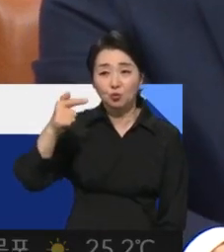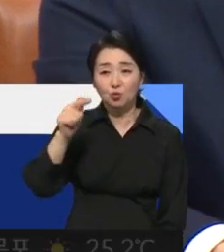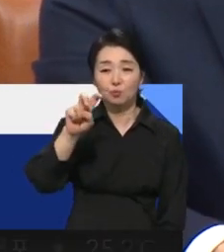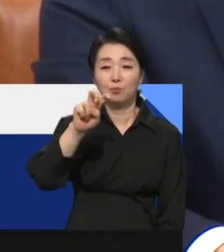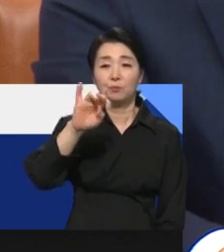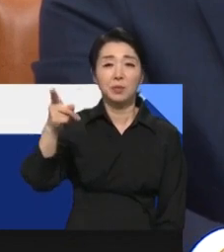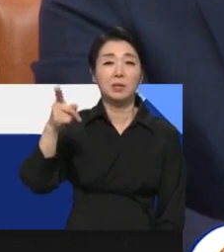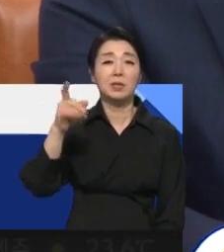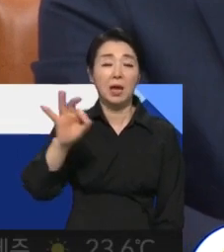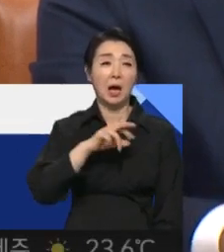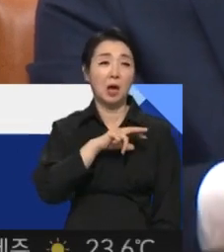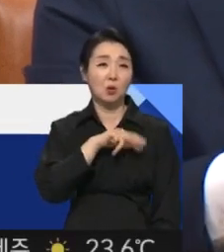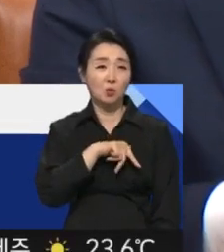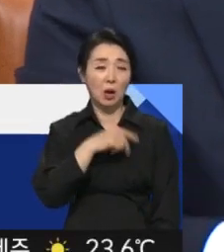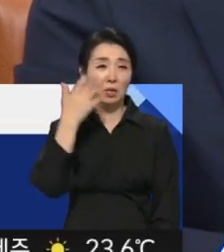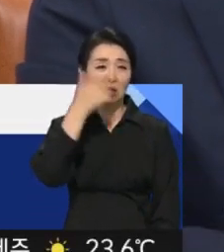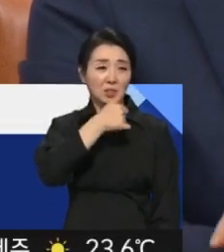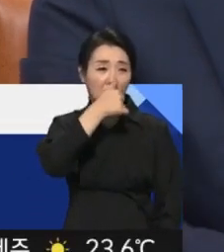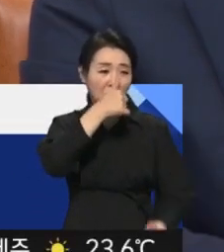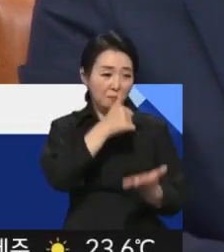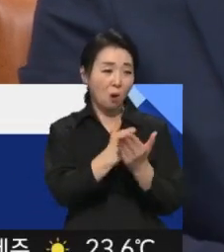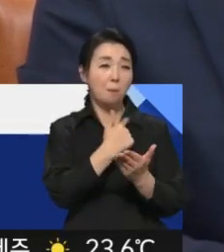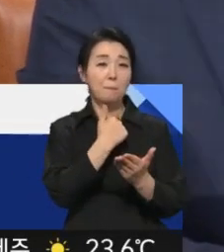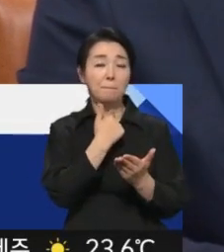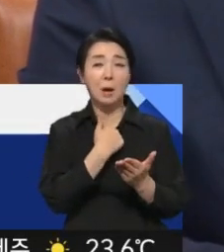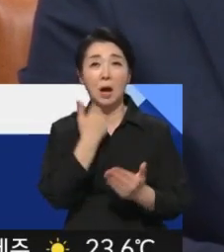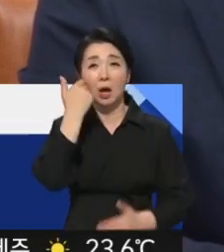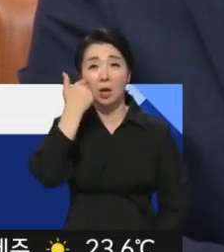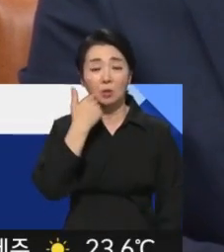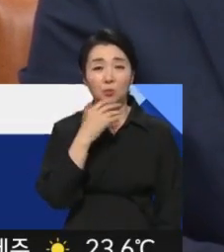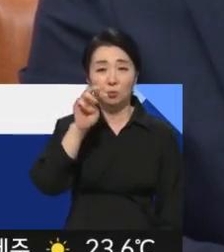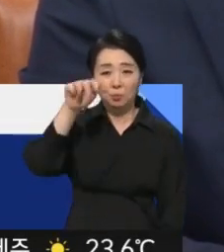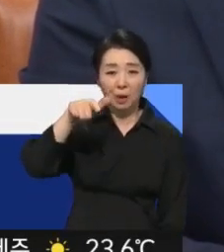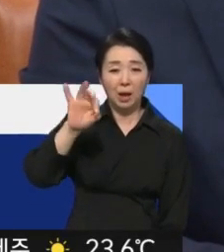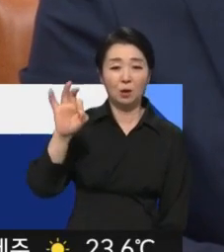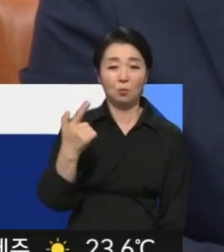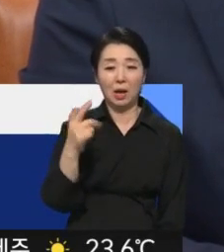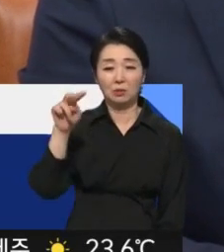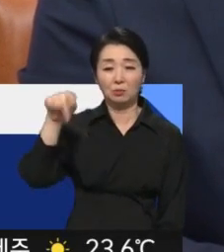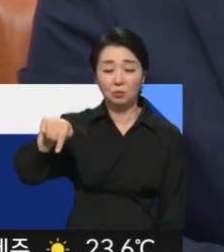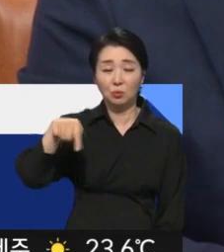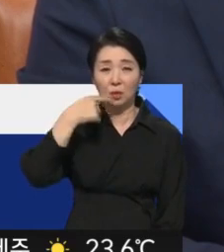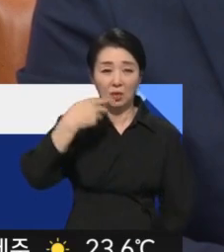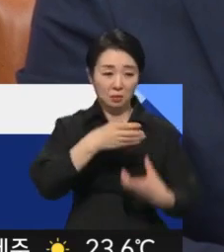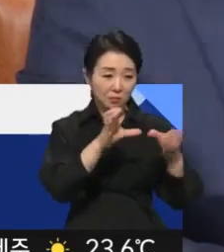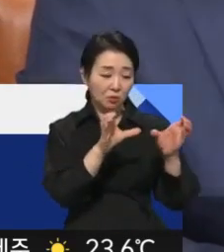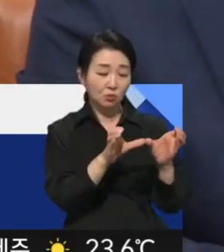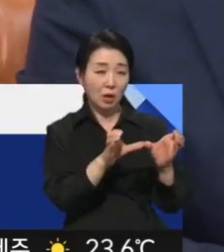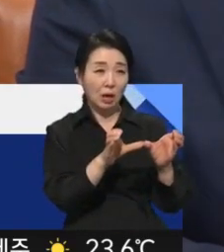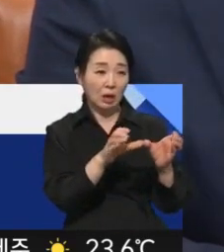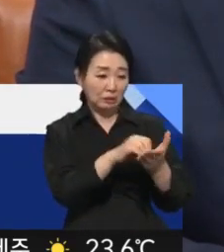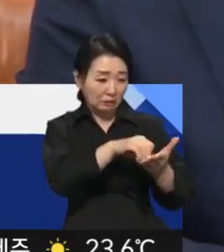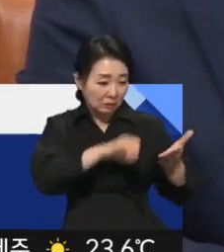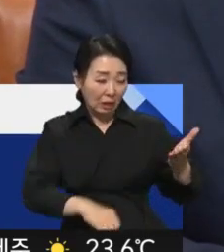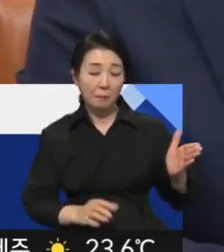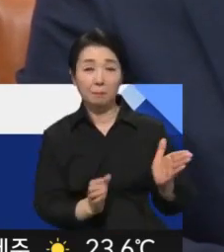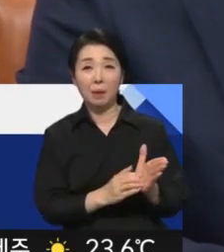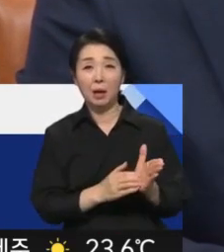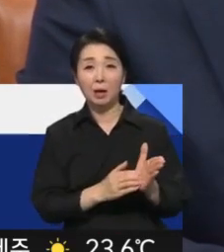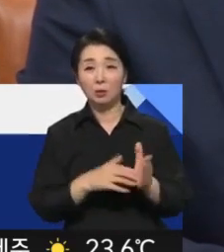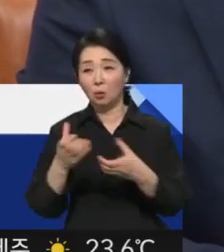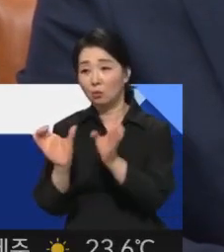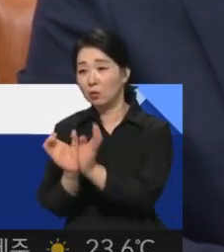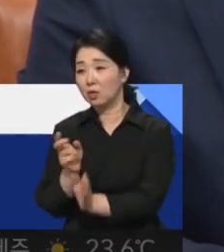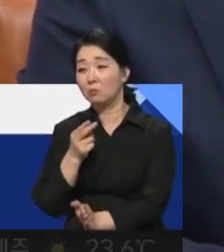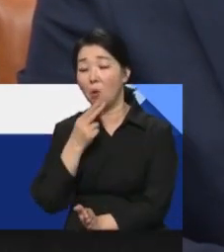권력형 성범죄 사건의 피의자인 박완주 의원 역시 민주당 당적을 잠시 벗어나 있을 뿐 무소속 신분으로